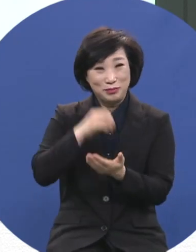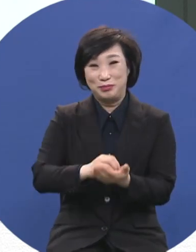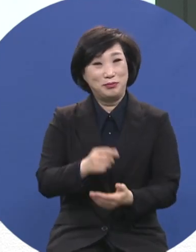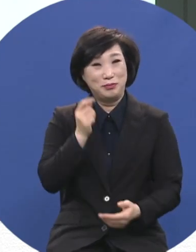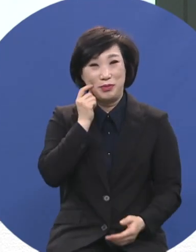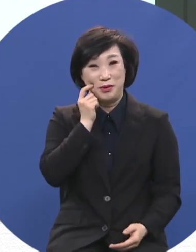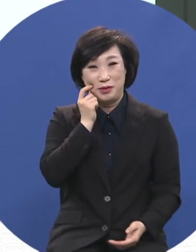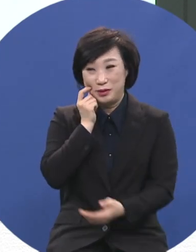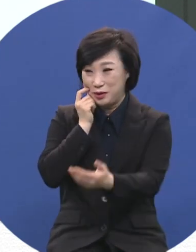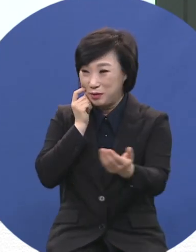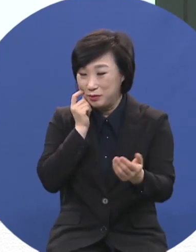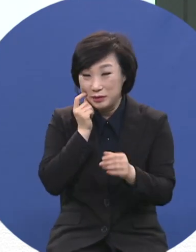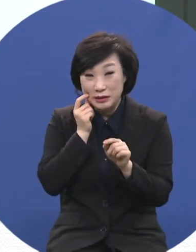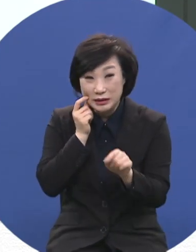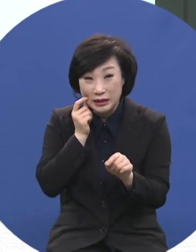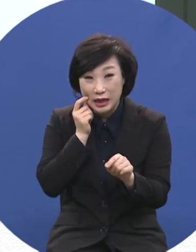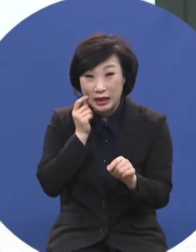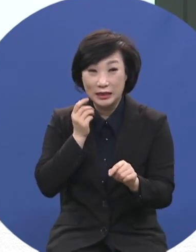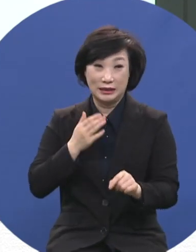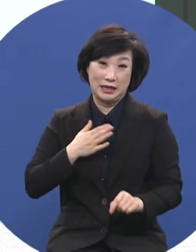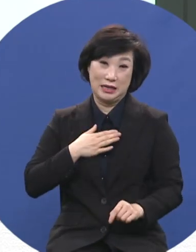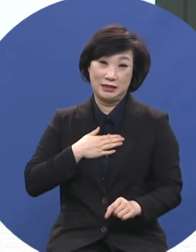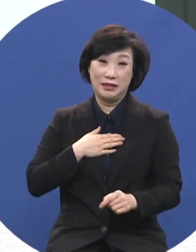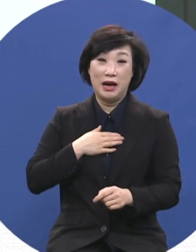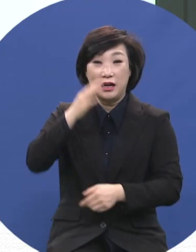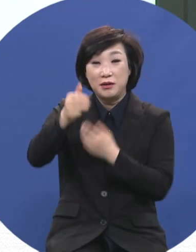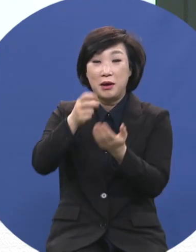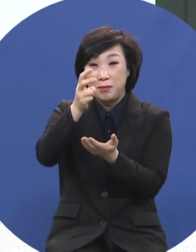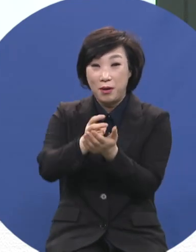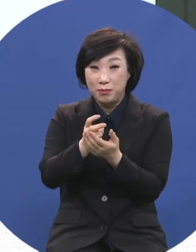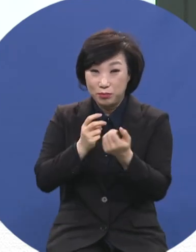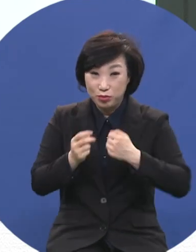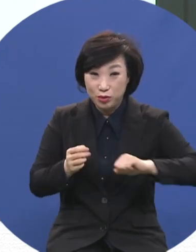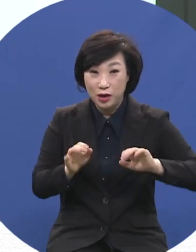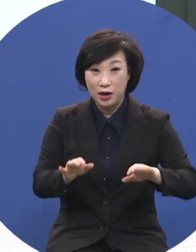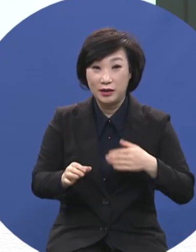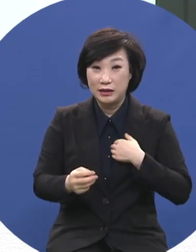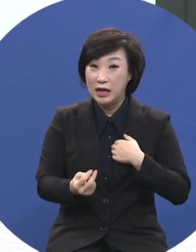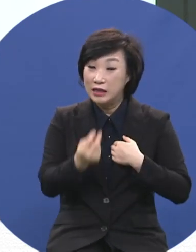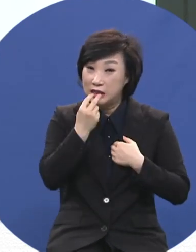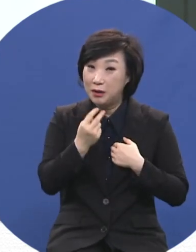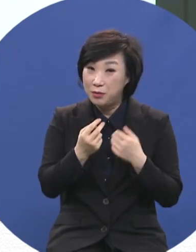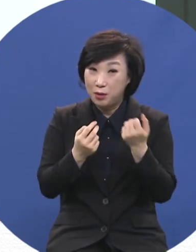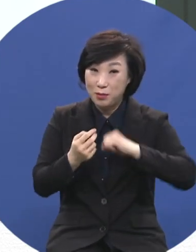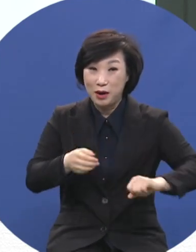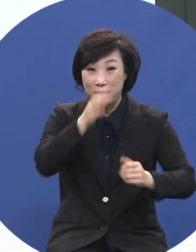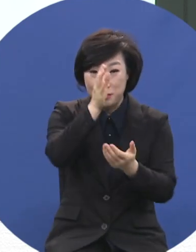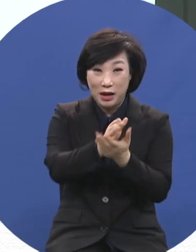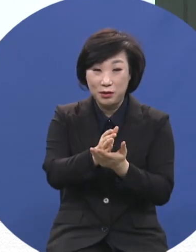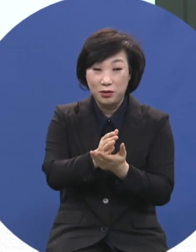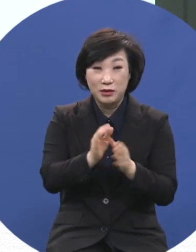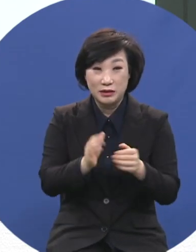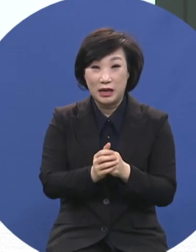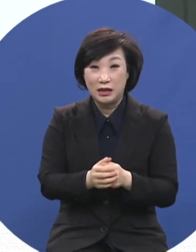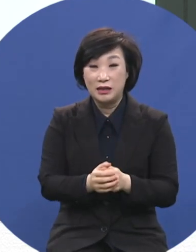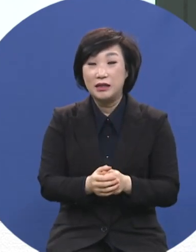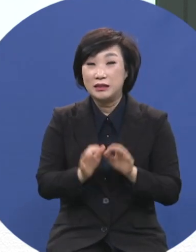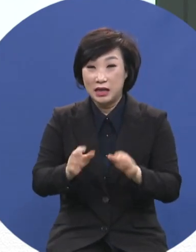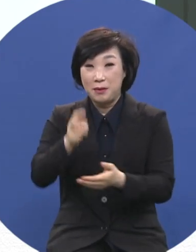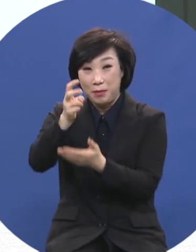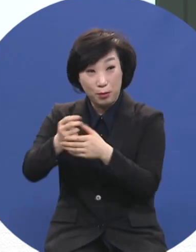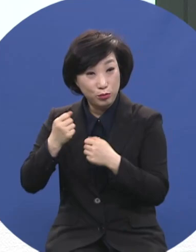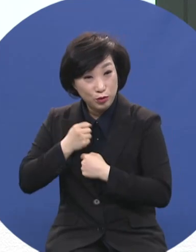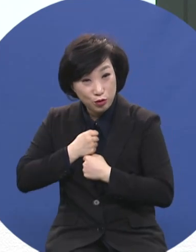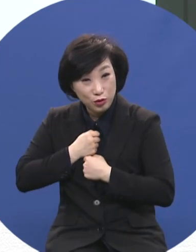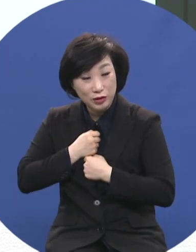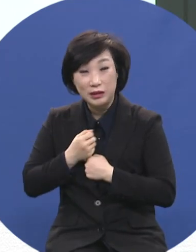없으니 이것은 너는 질서를 파괴해서 내 생명을 파괴하지 말고 질서를 유지해서 네